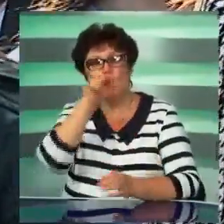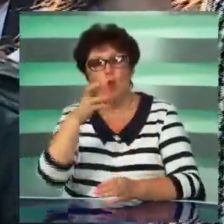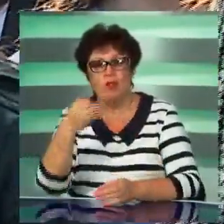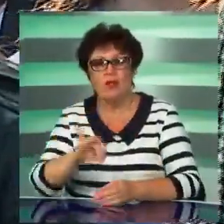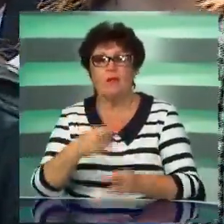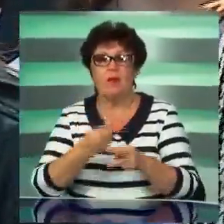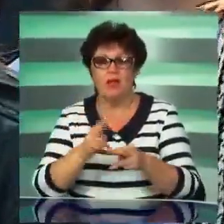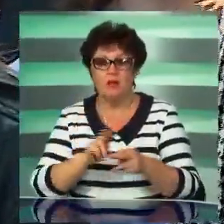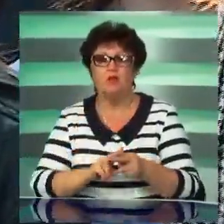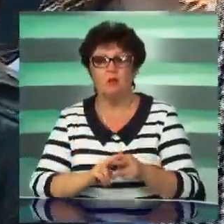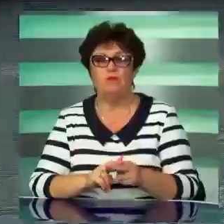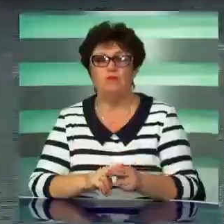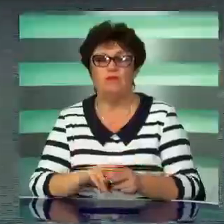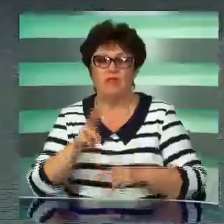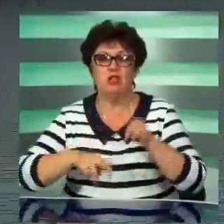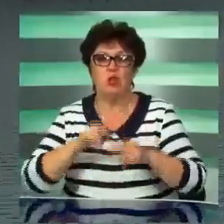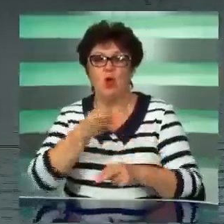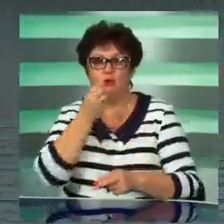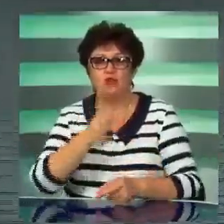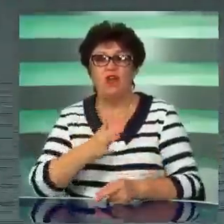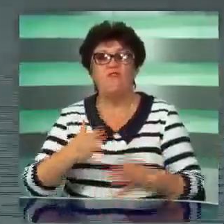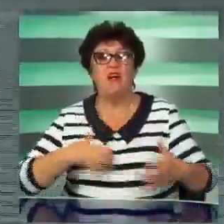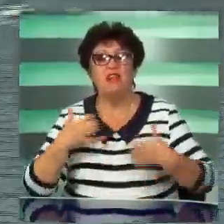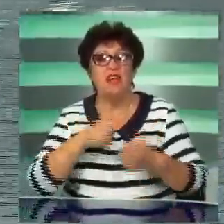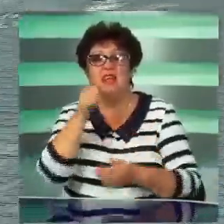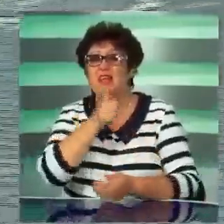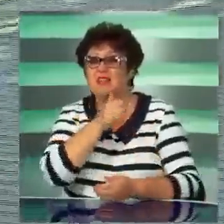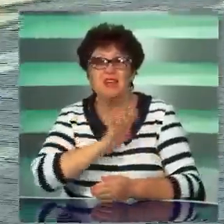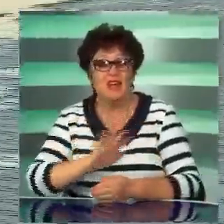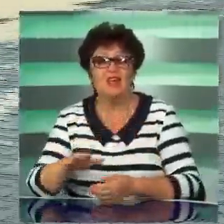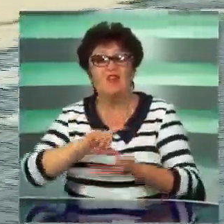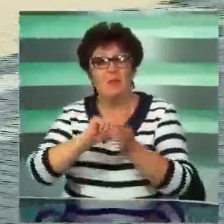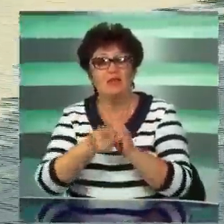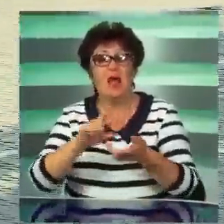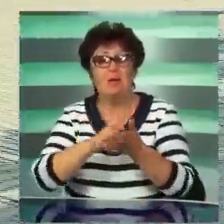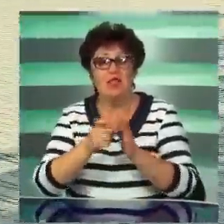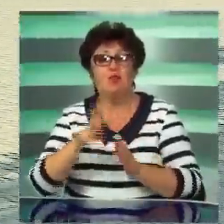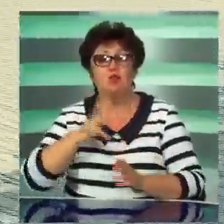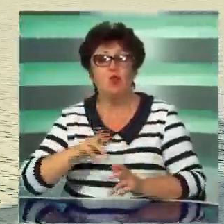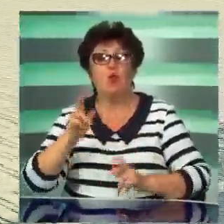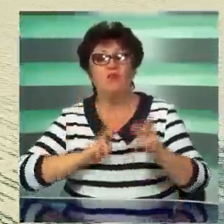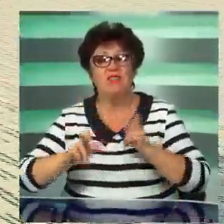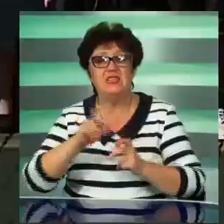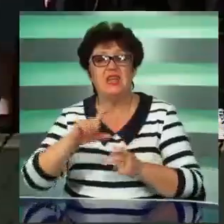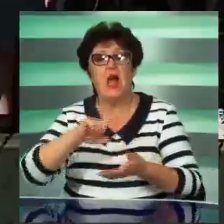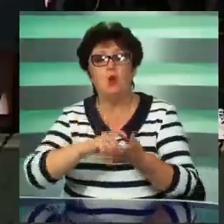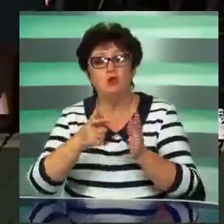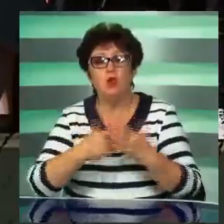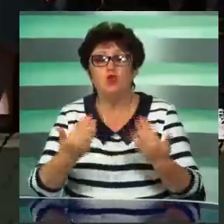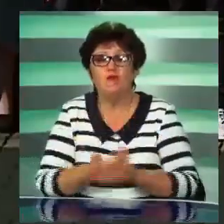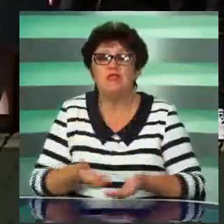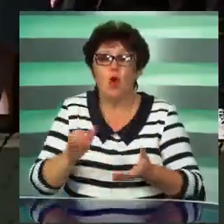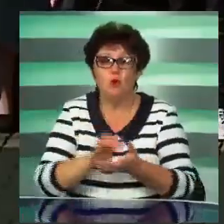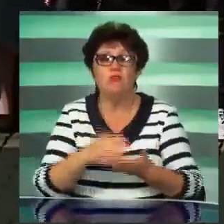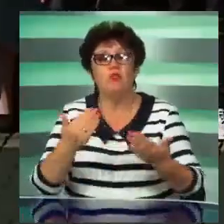Вот, поэтому в боевом настрое. Волнение не скрыть. Вместо школьных кабинетов их ждут университетские аудитории. Новые знакомства